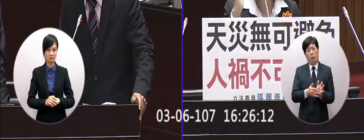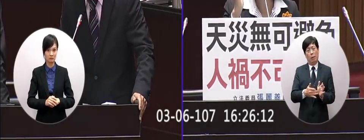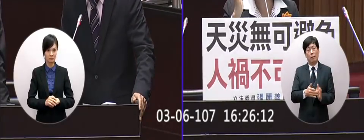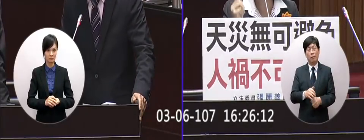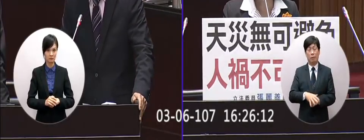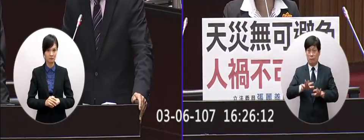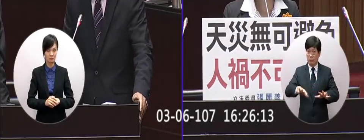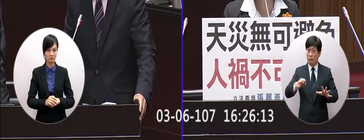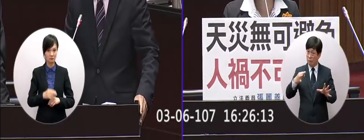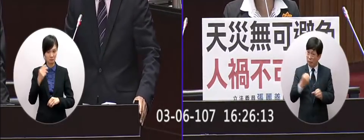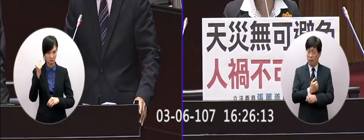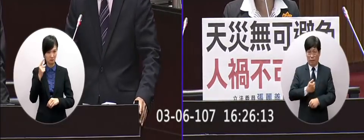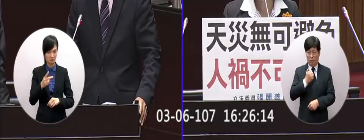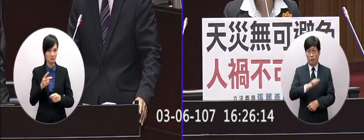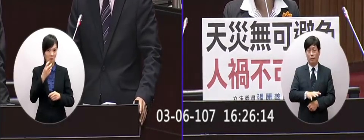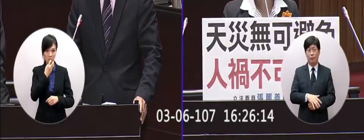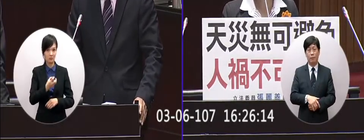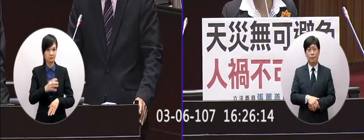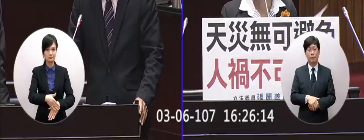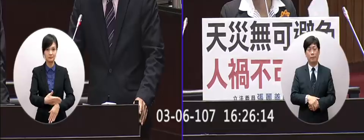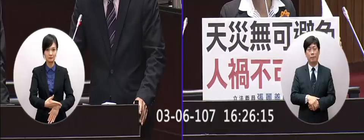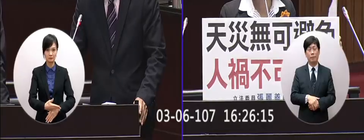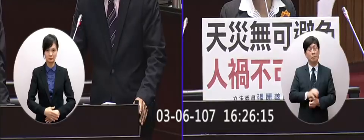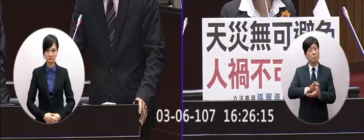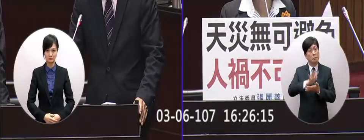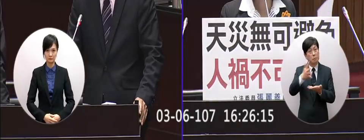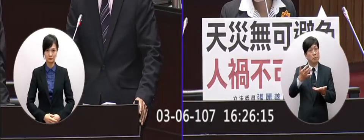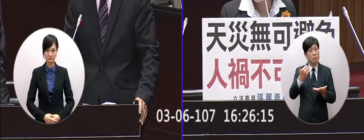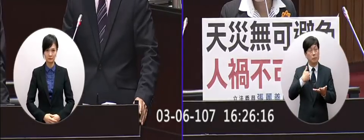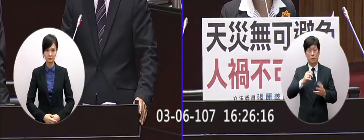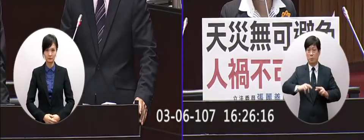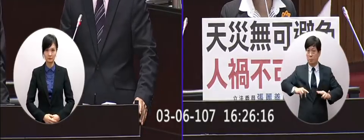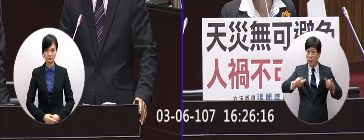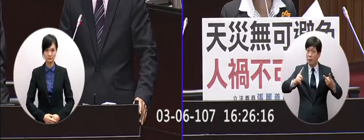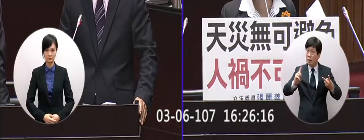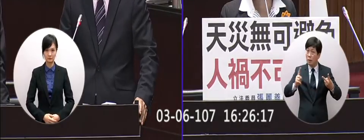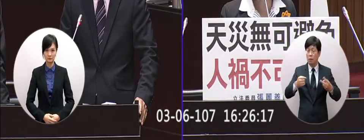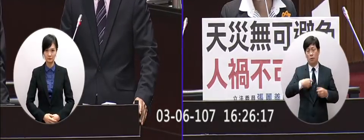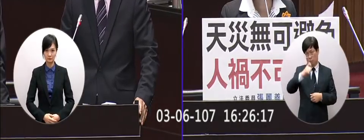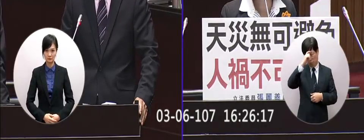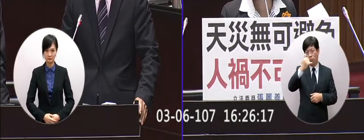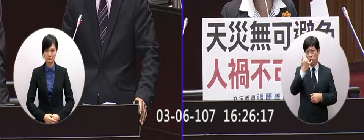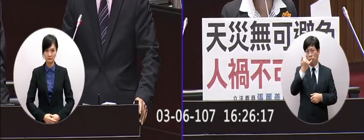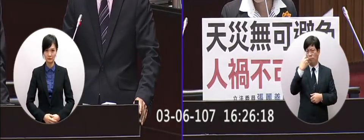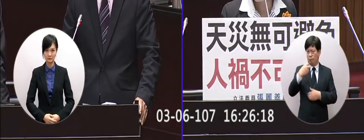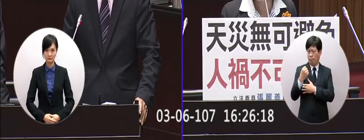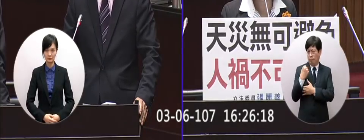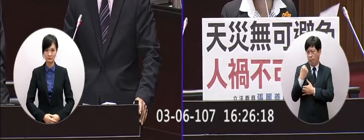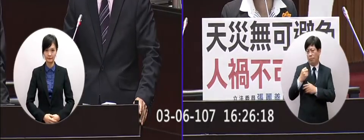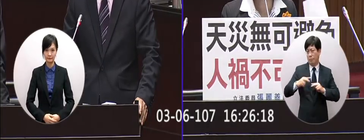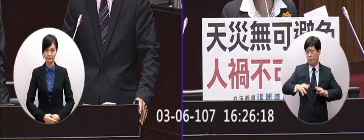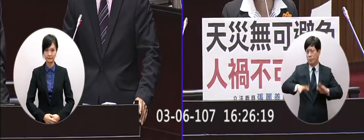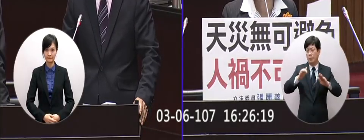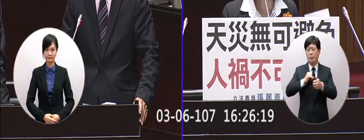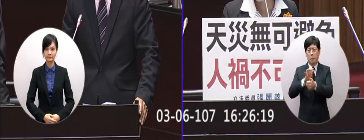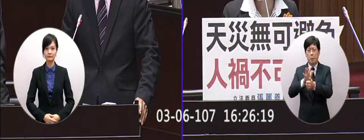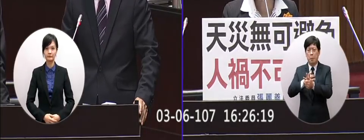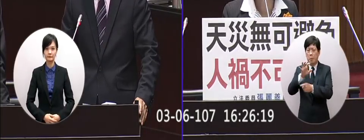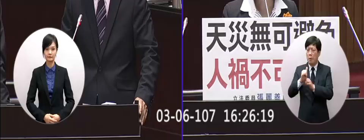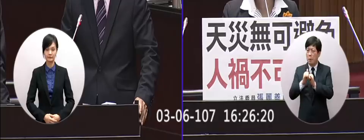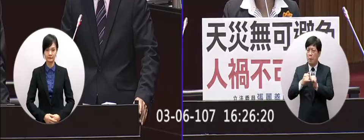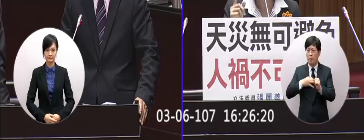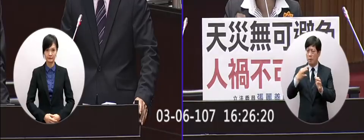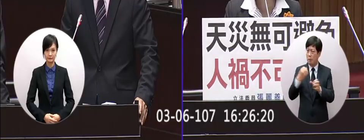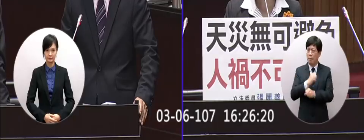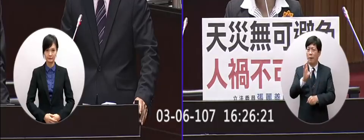礼拜的。 现在损失造成了，至于未来你如何改善，我当然希望你能够积极改善，让农民不要有损